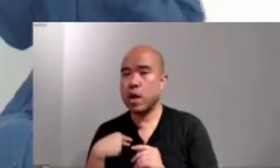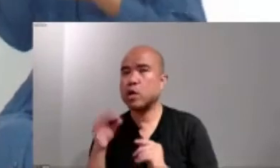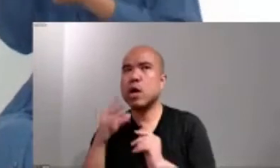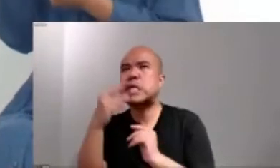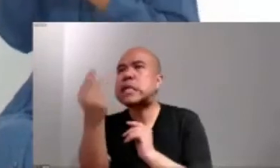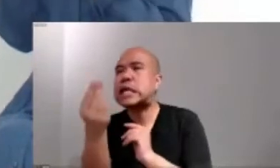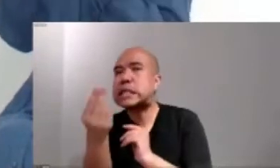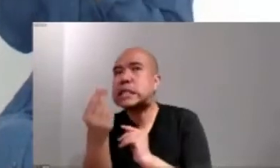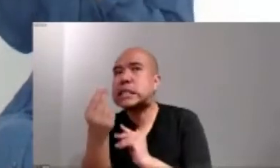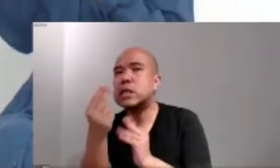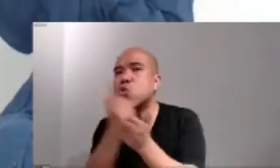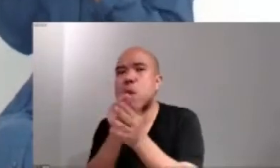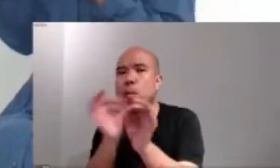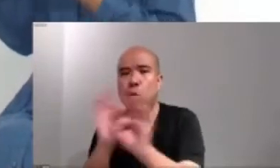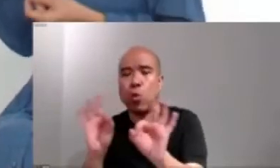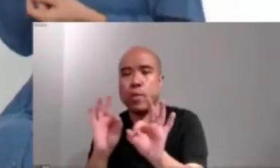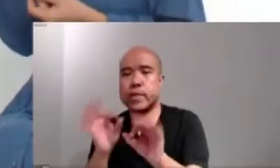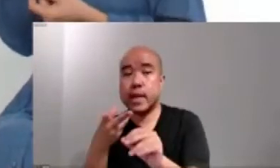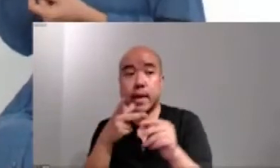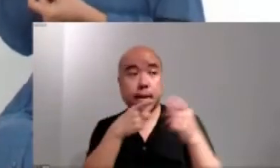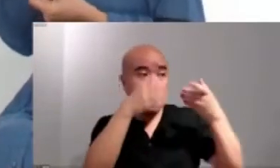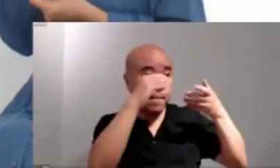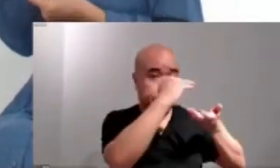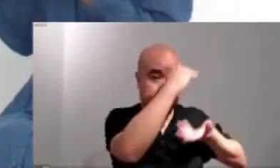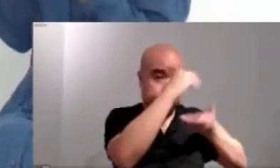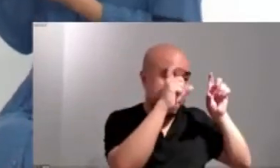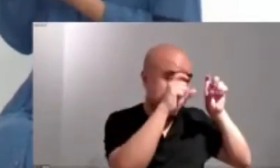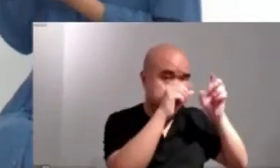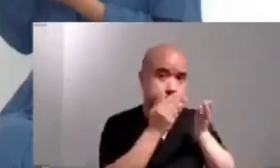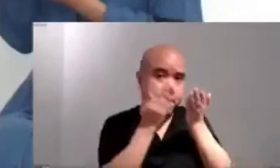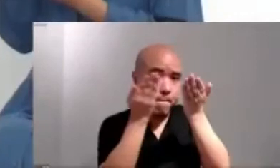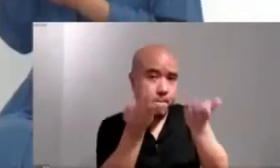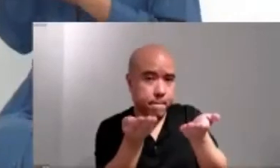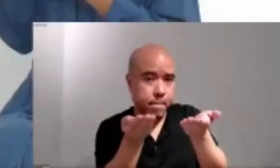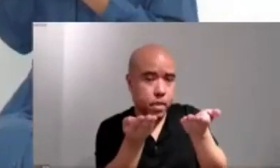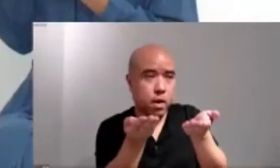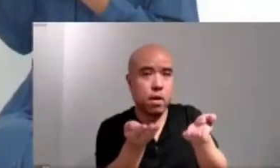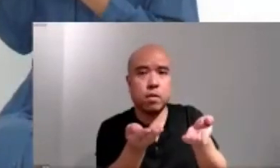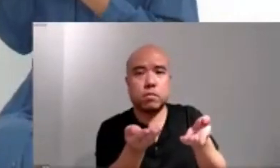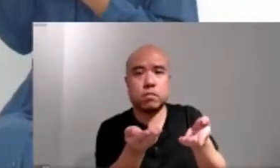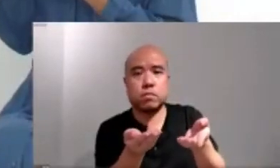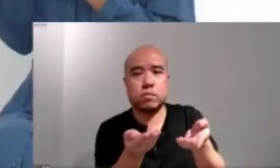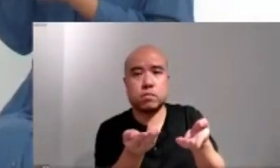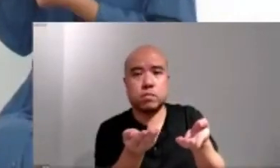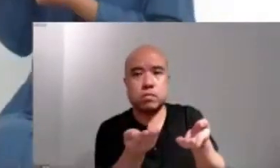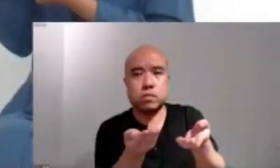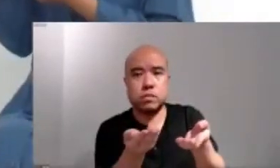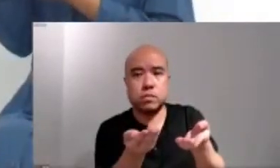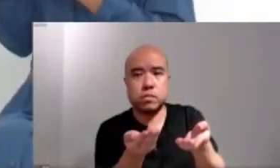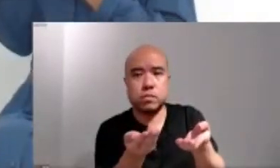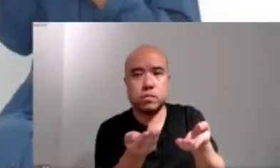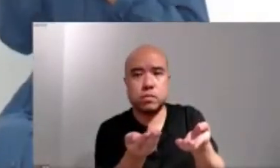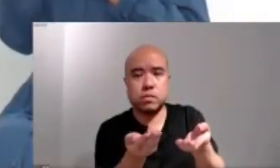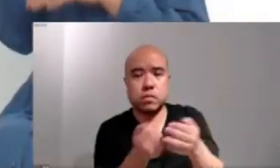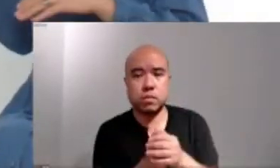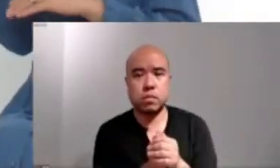在裡面的。你每 upload 一件嘢上去咧，其實都係等於一個 token。咁因為我哋覺得其實係一件物品嘅價值，即係我哋